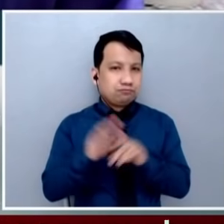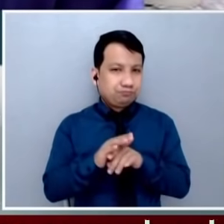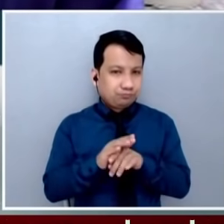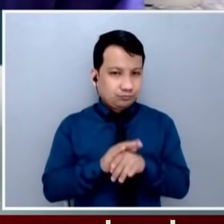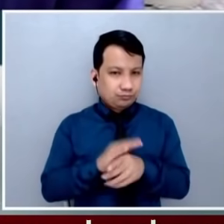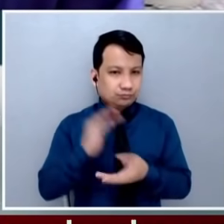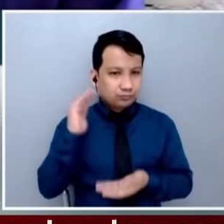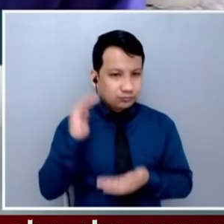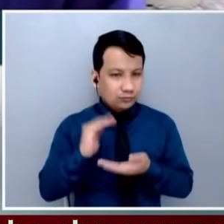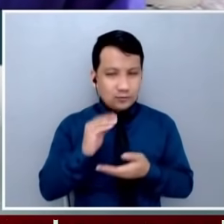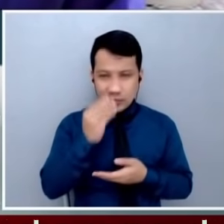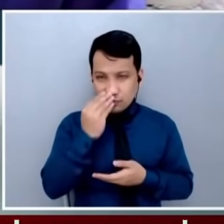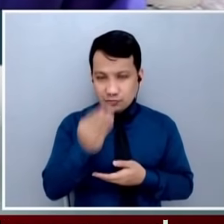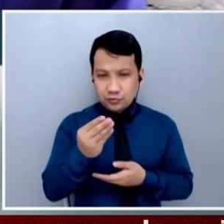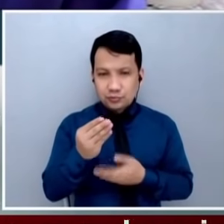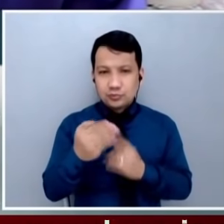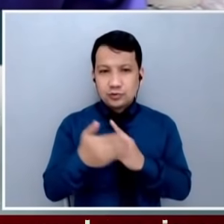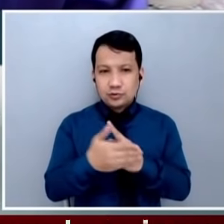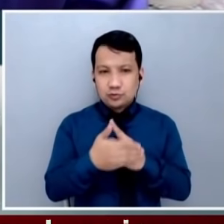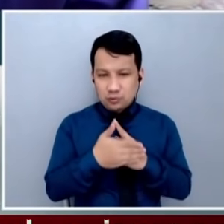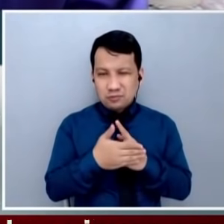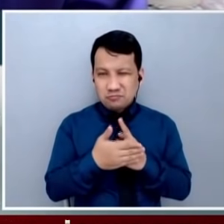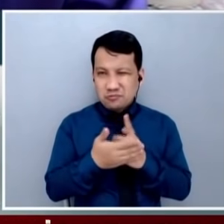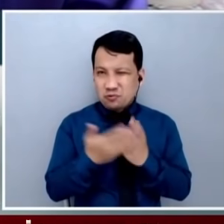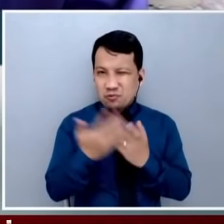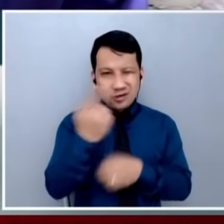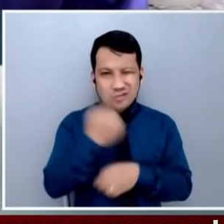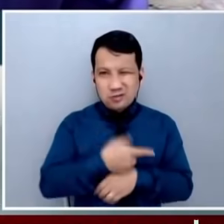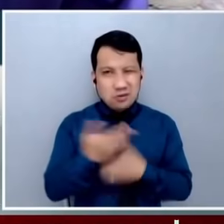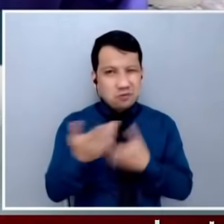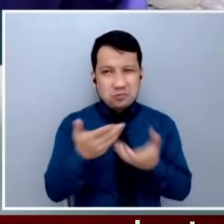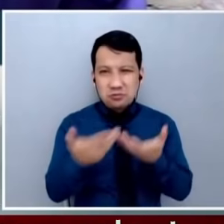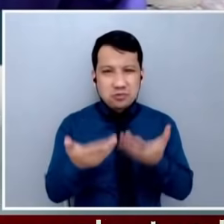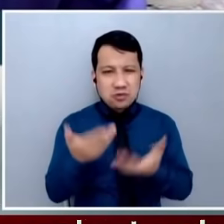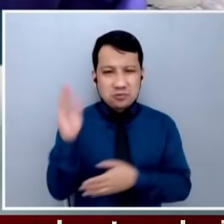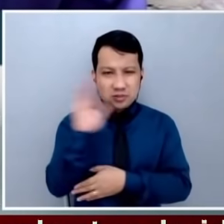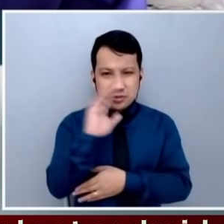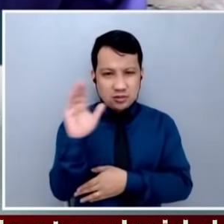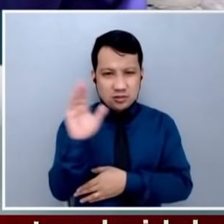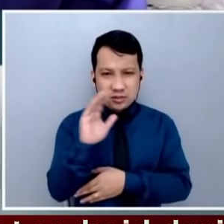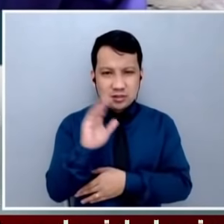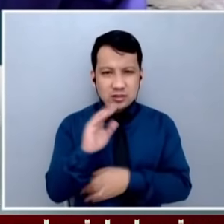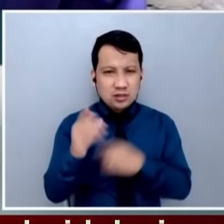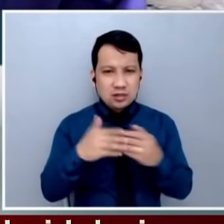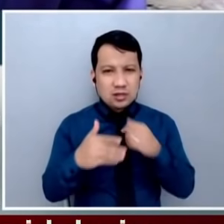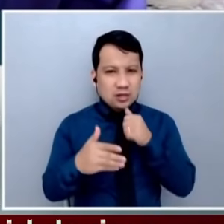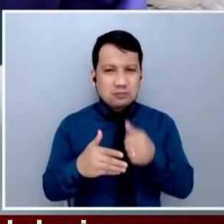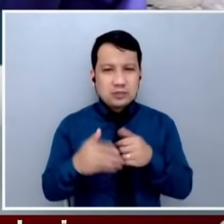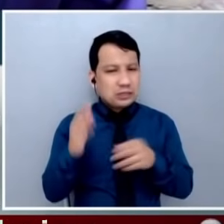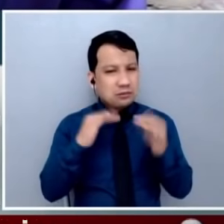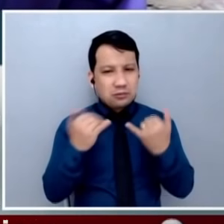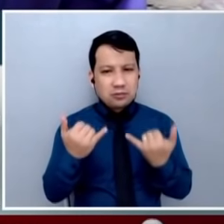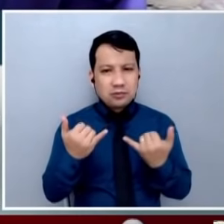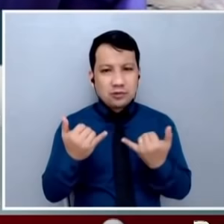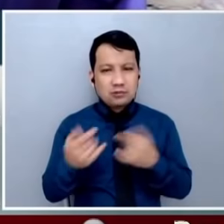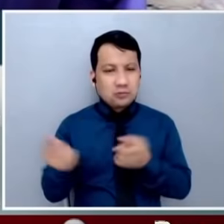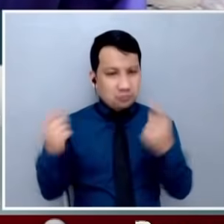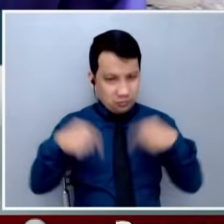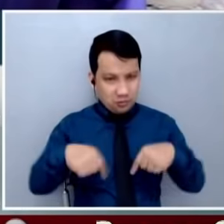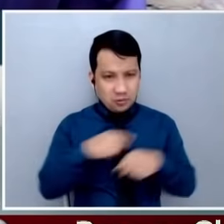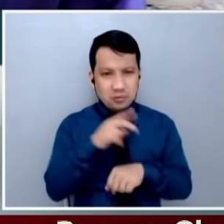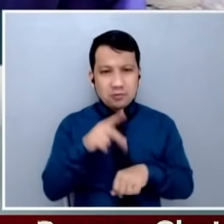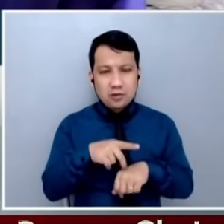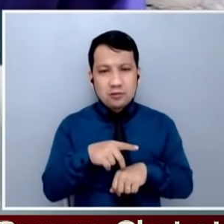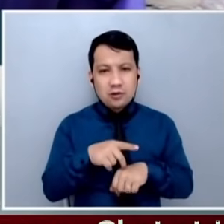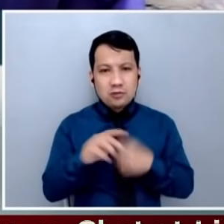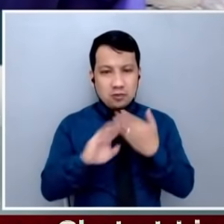Bumababa na yung kanilang quarantine days. So hopefully by Christmas, this won't be the case. So it won't be a problem anymore coming here and going